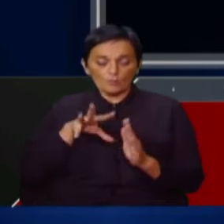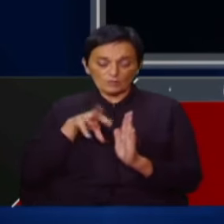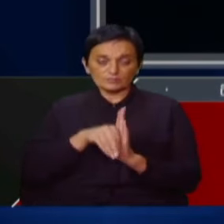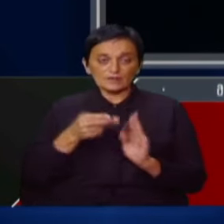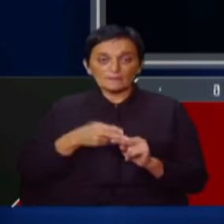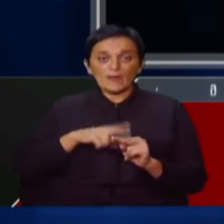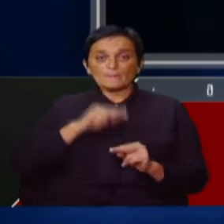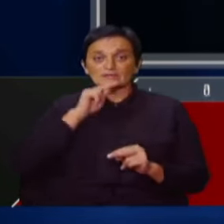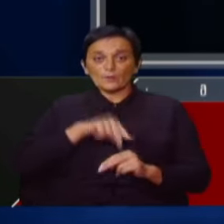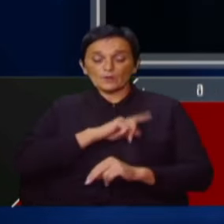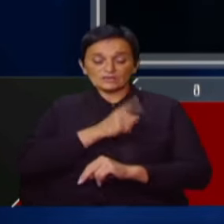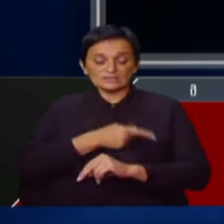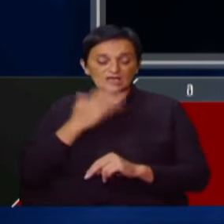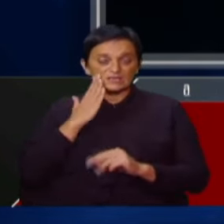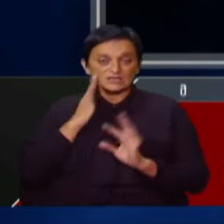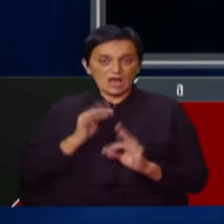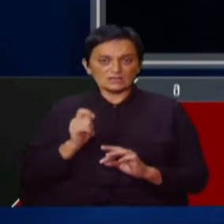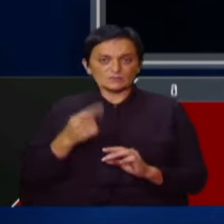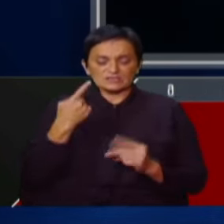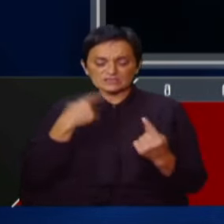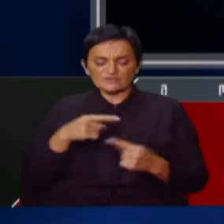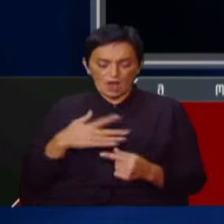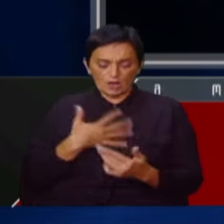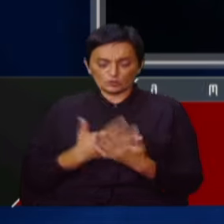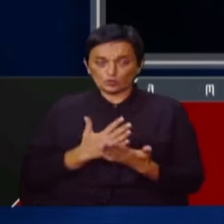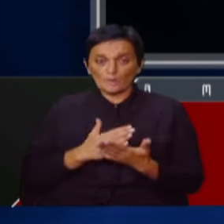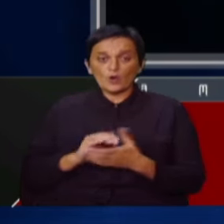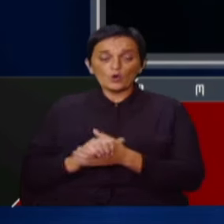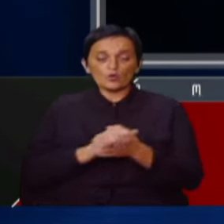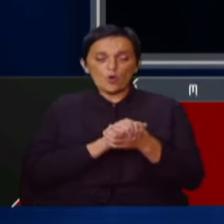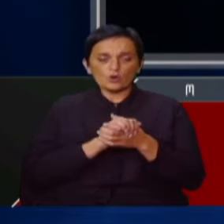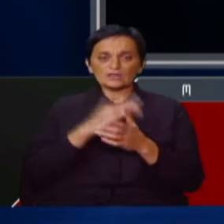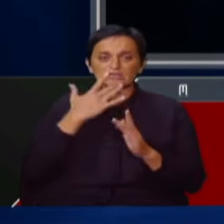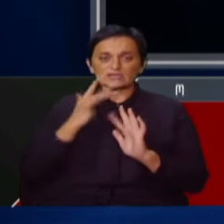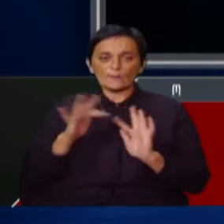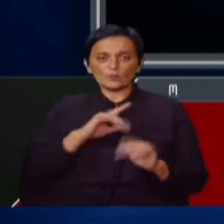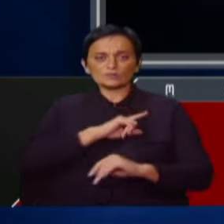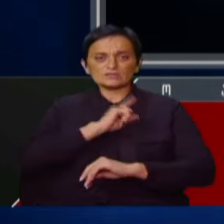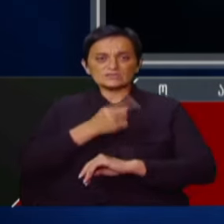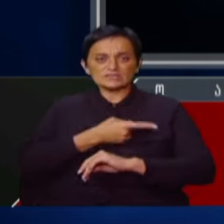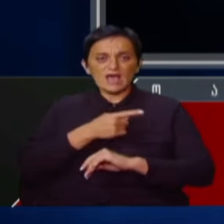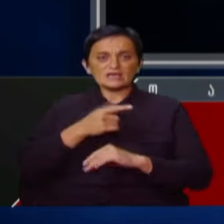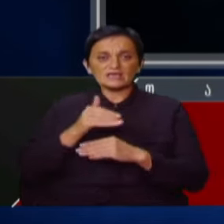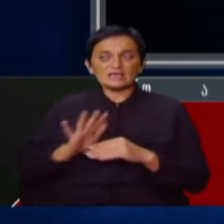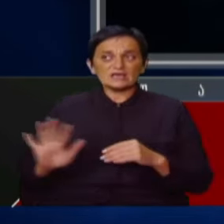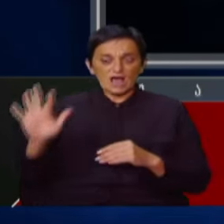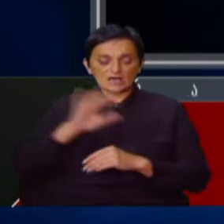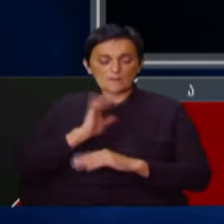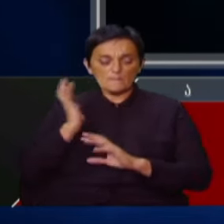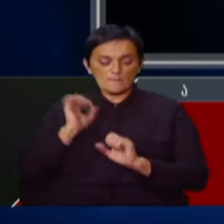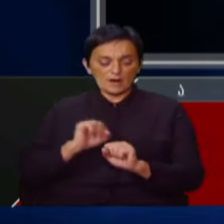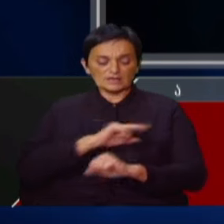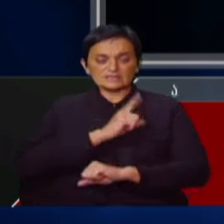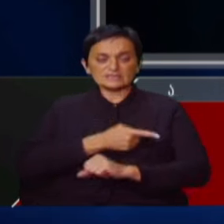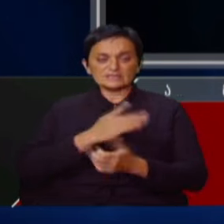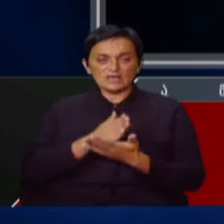ამ დანაშაულებრივი ძალის გასამართლებამ დღეს სულ სხვა აქტუალობა შეიძინა. კოლექტიური ნაციონალურ მოძრაობას ძლიერი გარემო ფარველები ახლაც ჰყავს. ეს არიან ის